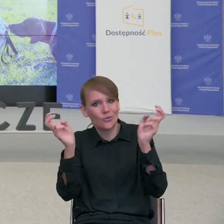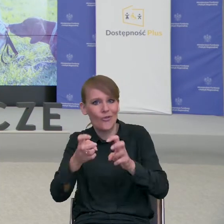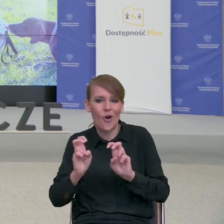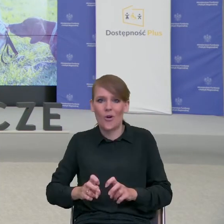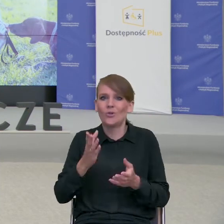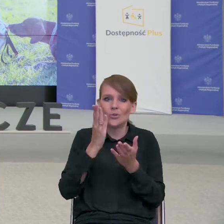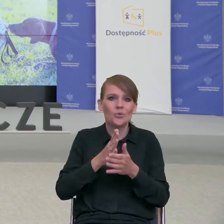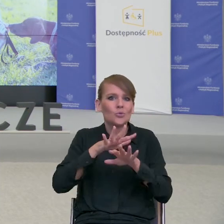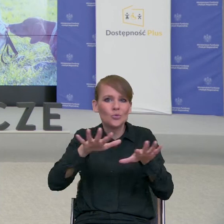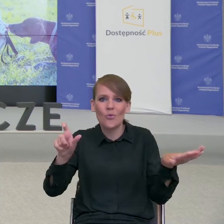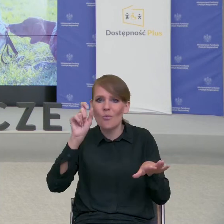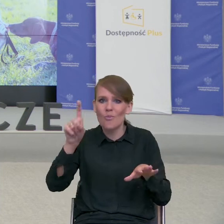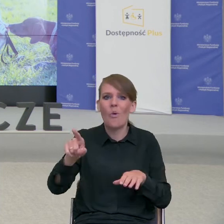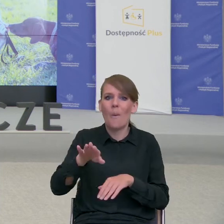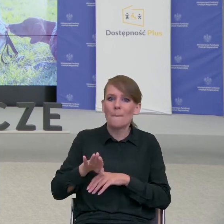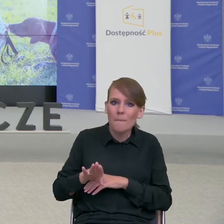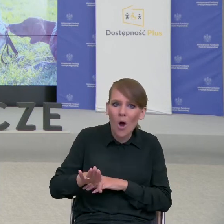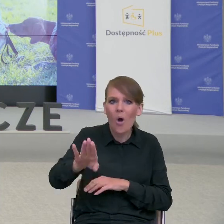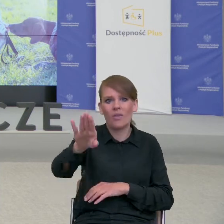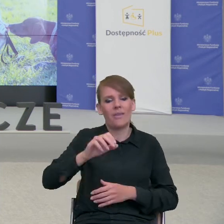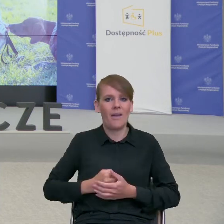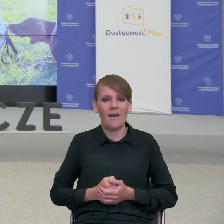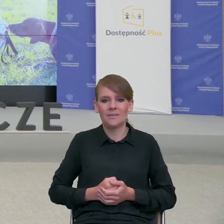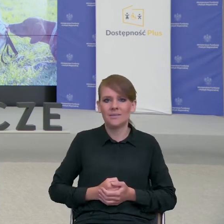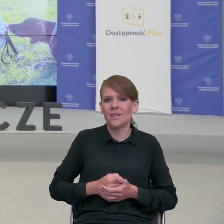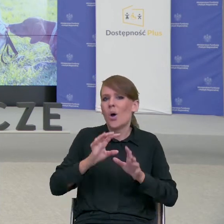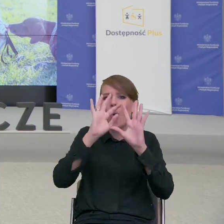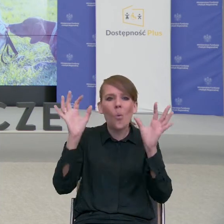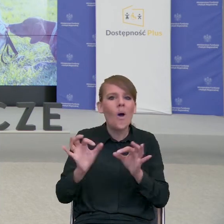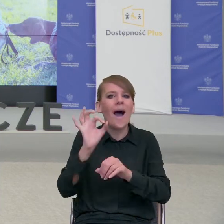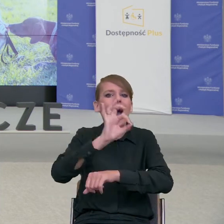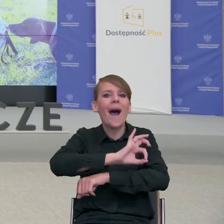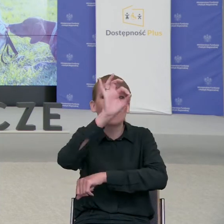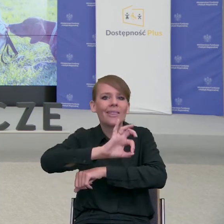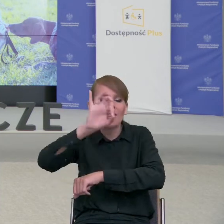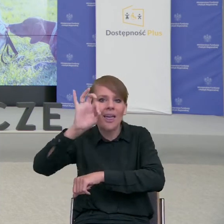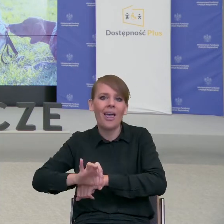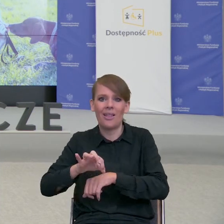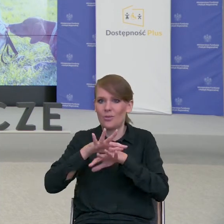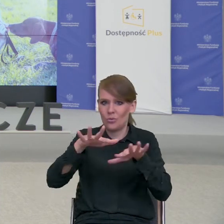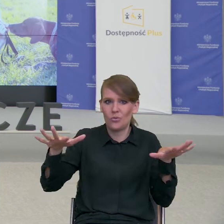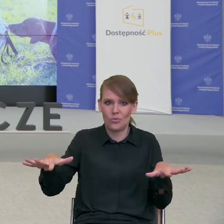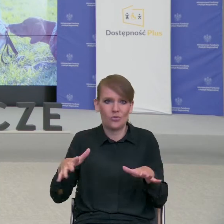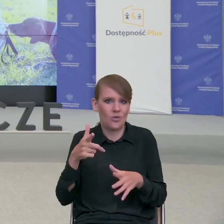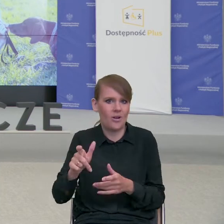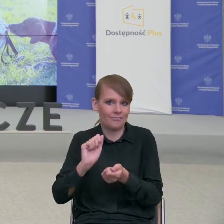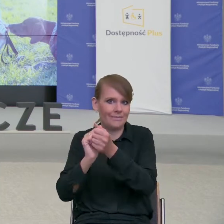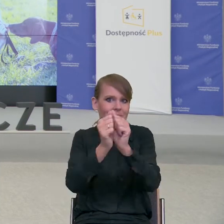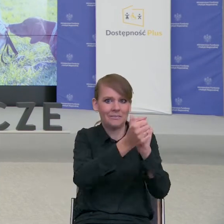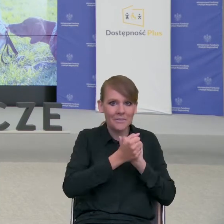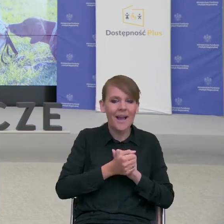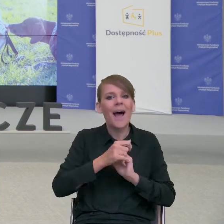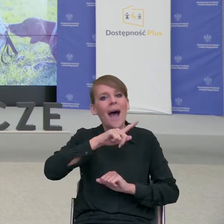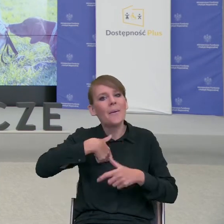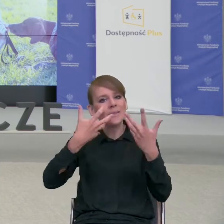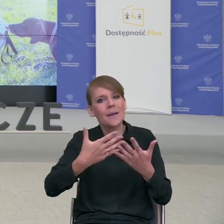jest podjazdów, dużo jest ogólnie architektonicznych rzeczy zrobionych. Chcieliśmy pokazać, ile